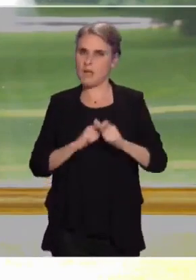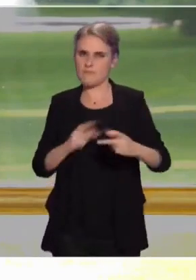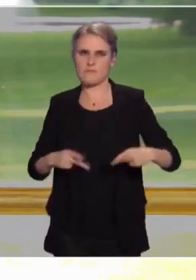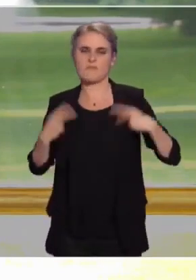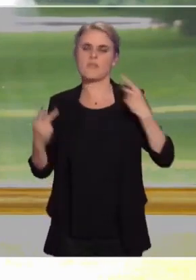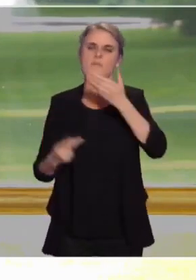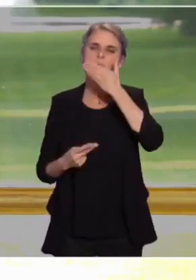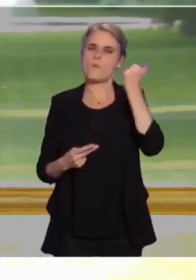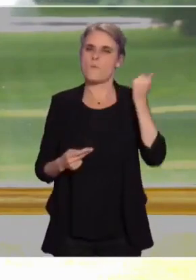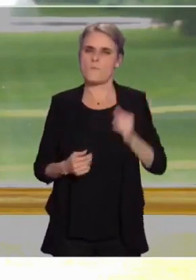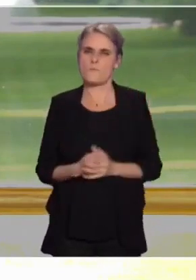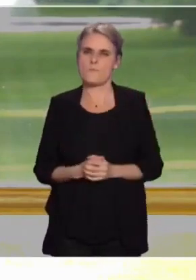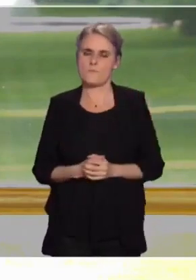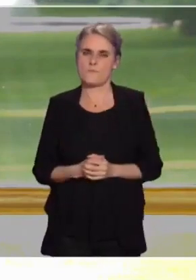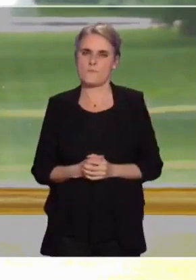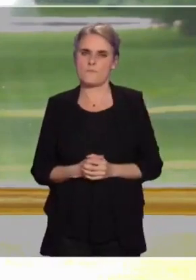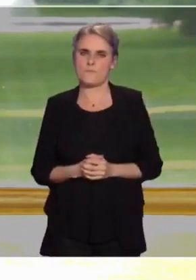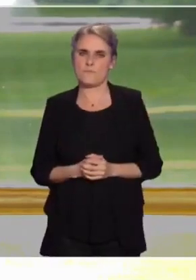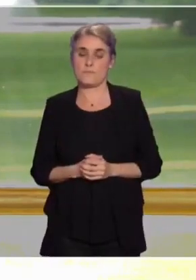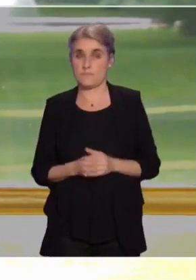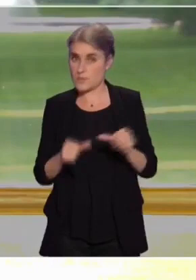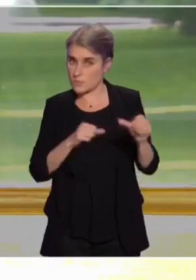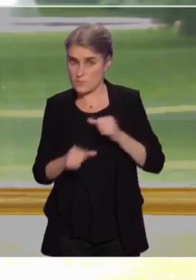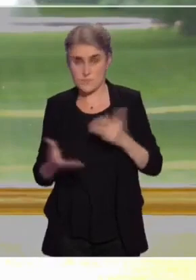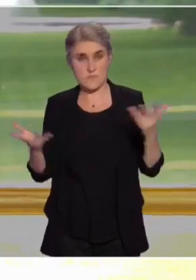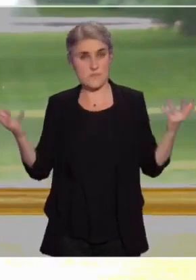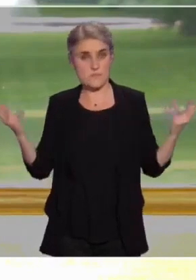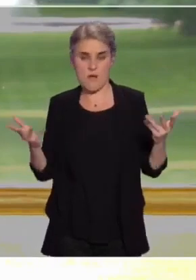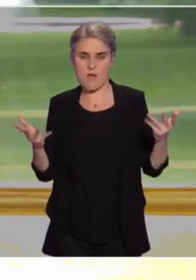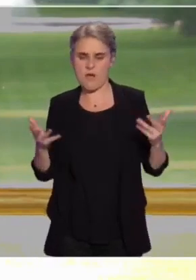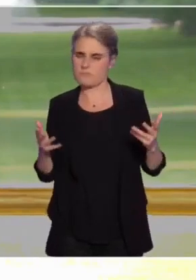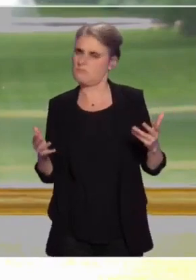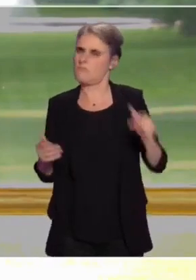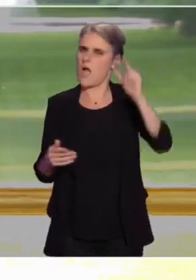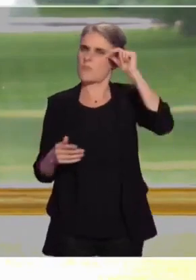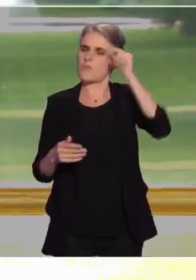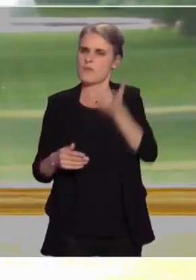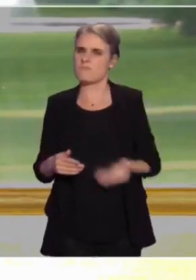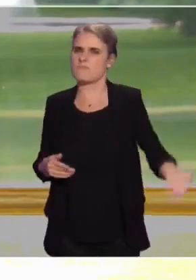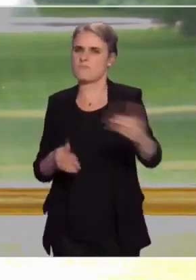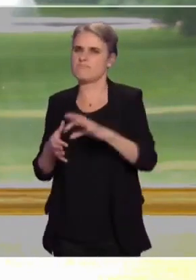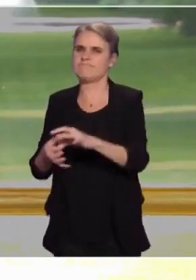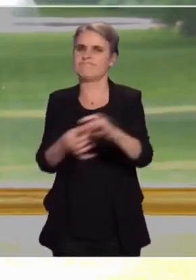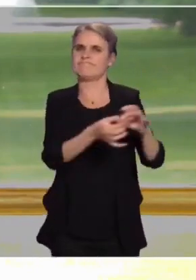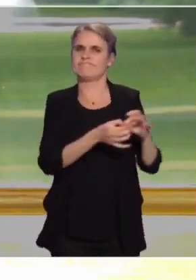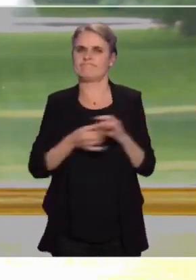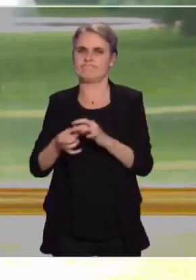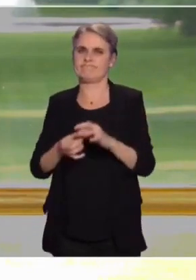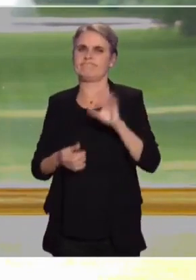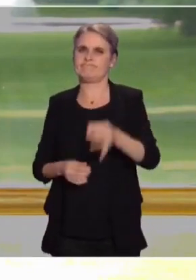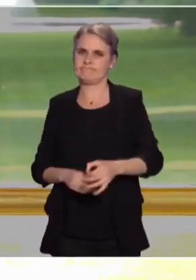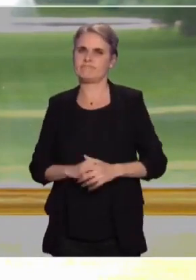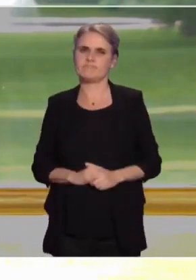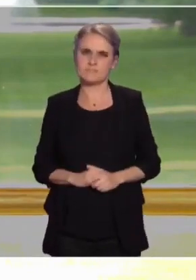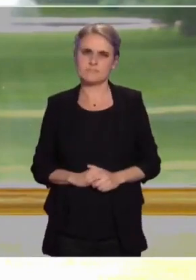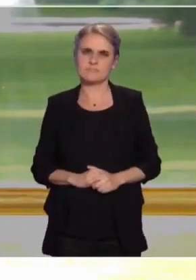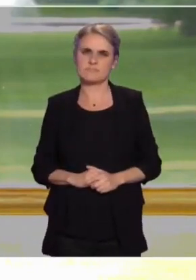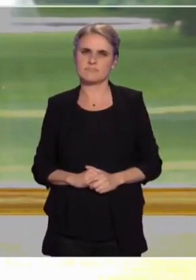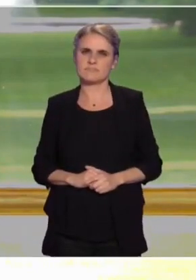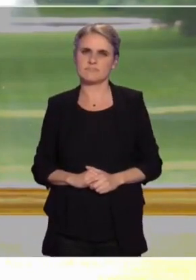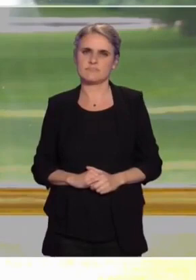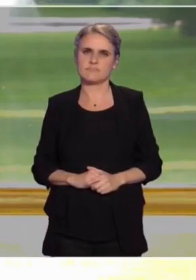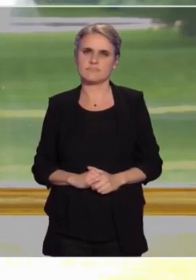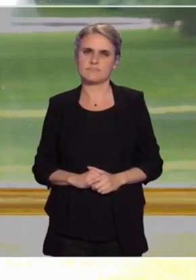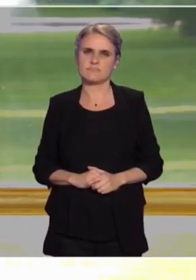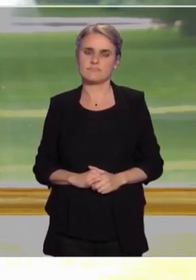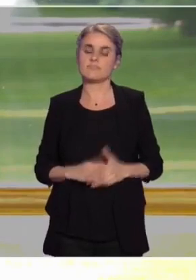exige aussi notre unité autour de la république tel est le deuxième axe de cette nouvelle étape